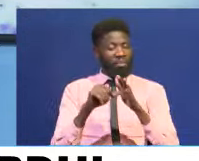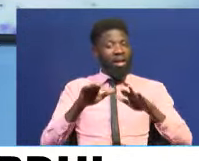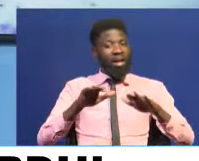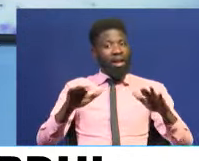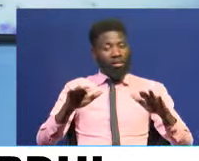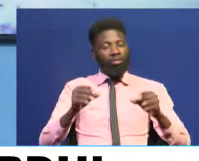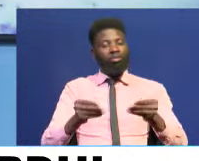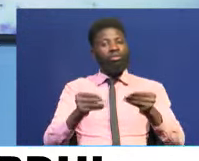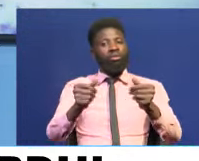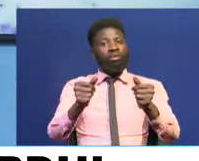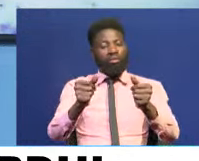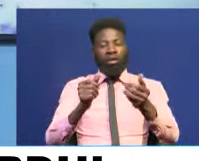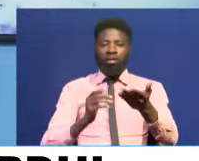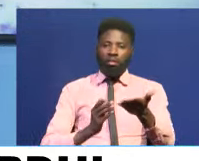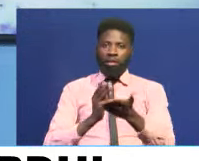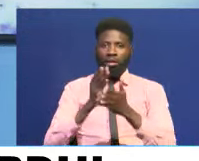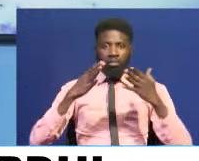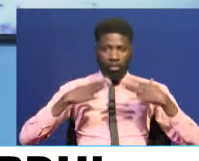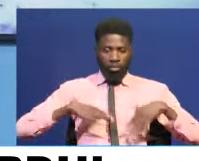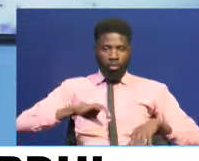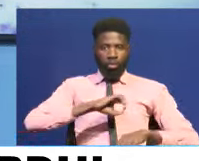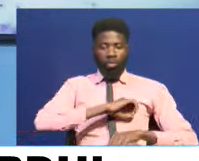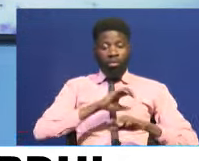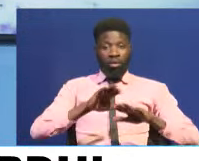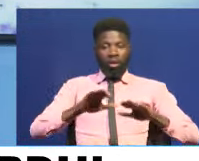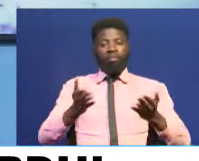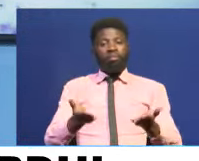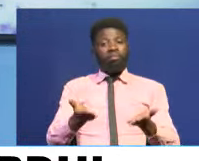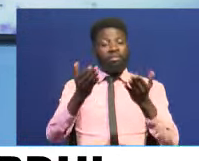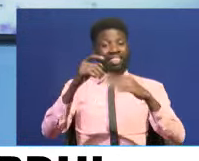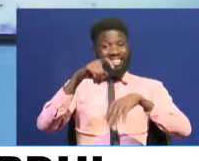ardhi humu nchini. Akiongea wakati wa hafla ya kutoa hati miliki